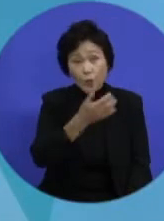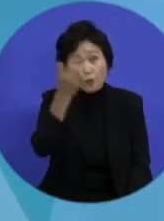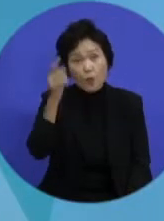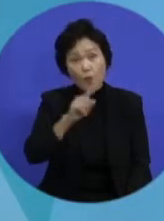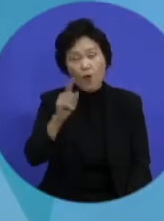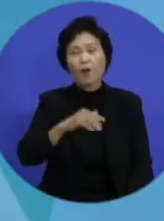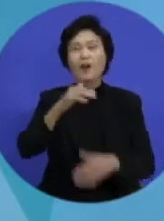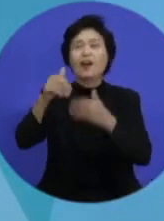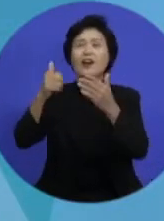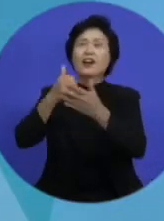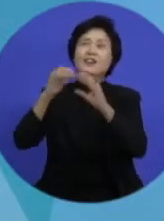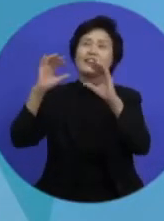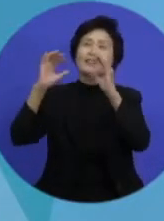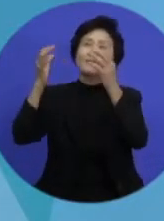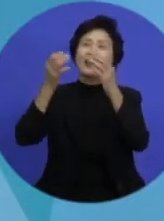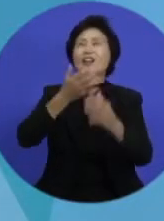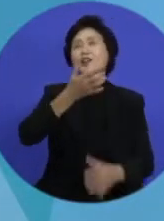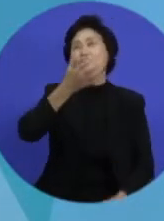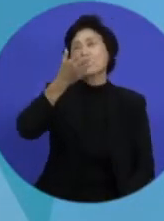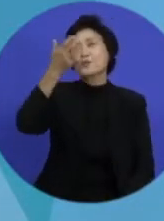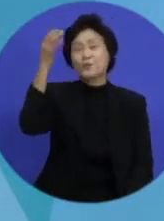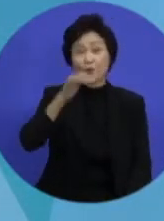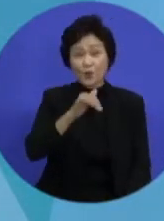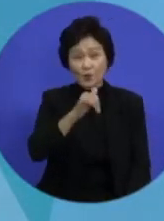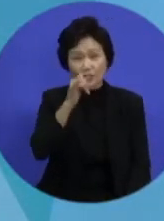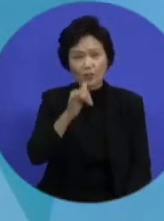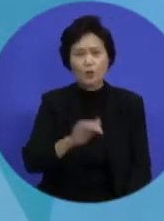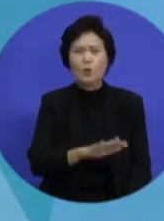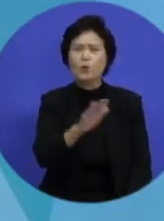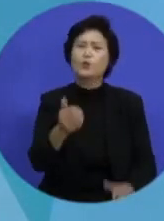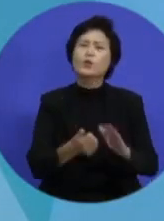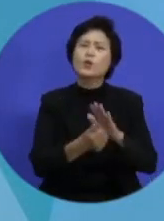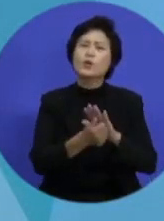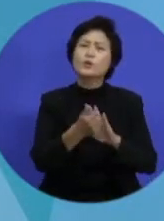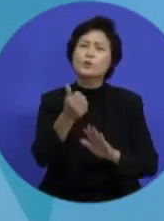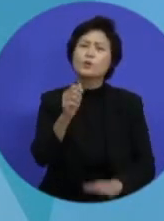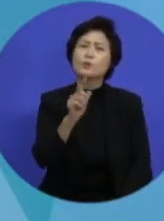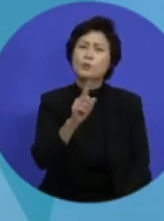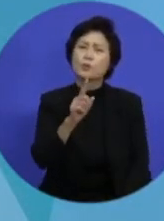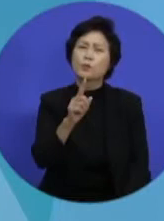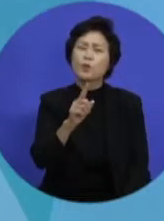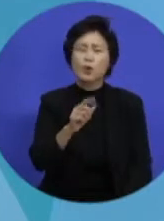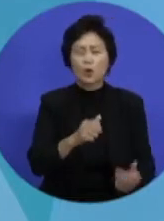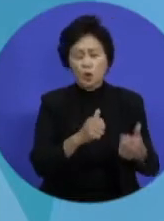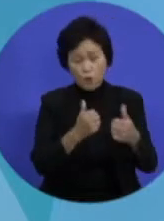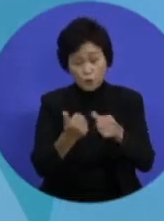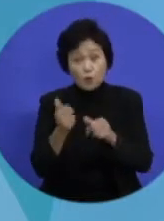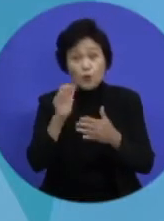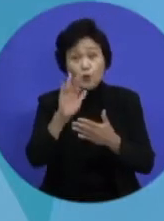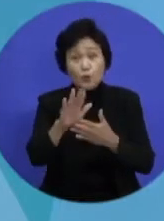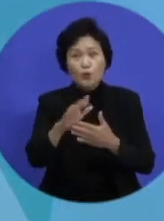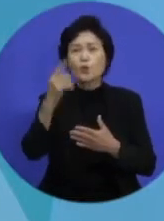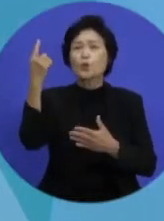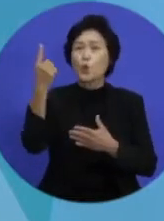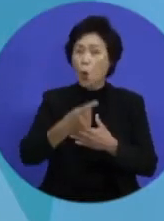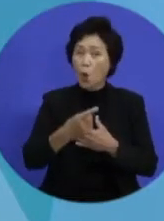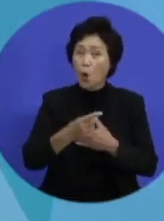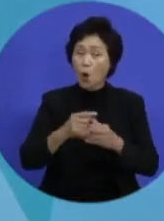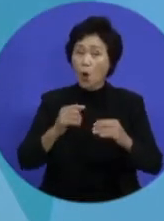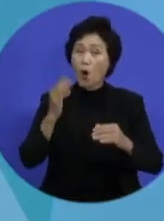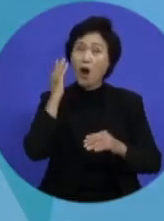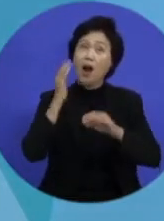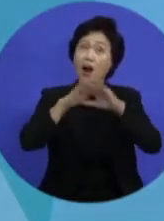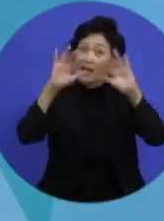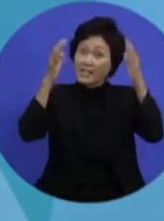실현되는 것을 꿈꾸는데 저희가 뭐 늘 소망하는 그것이 죽음 이후에 오는 하나님의 나라가 아니고